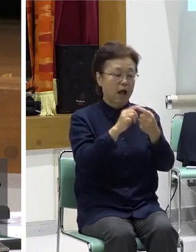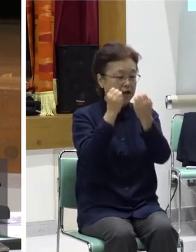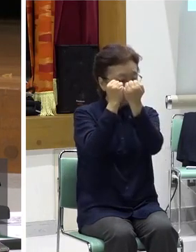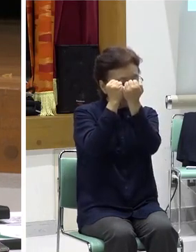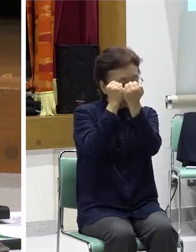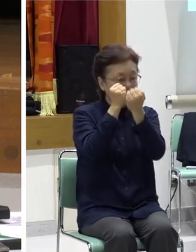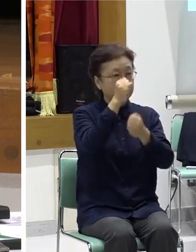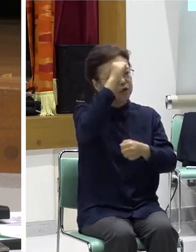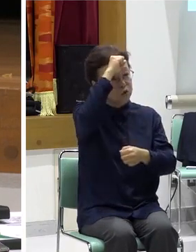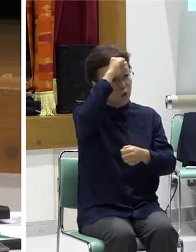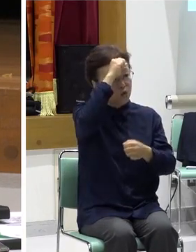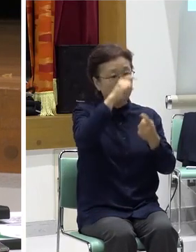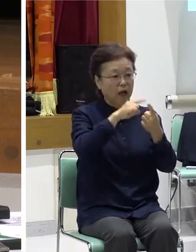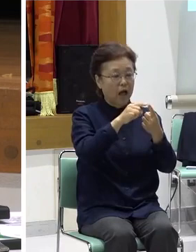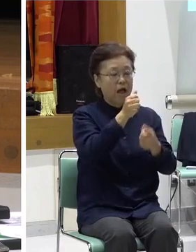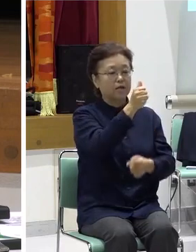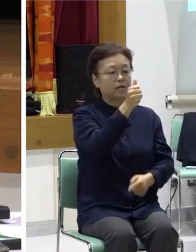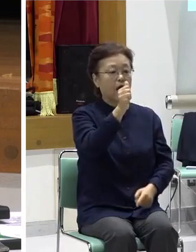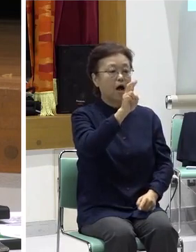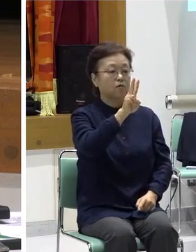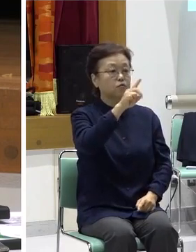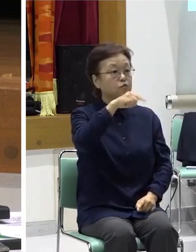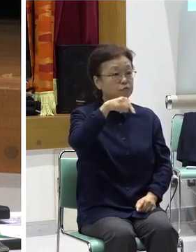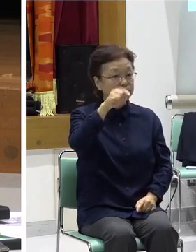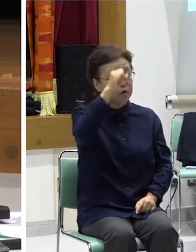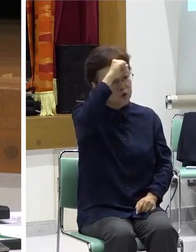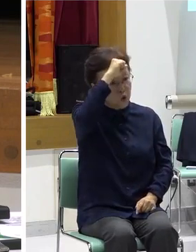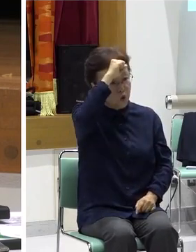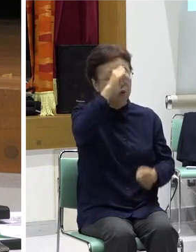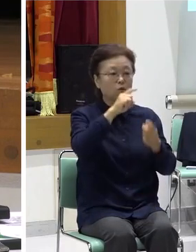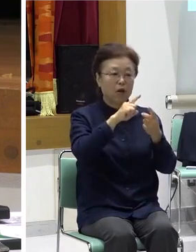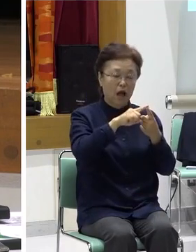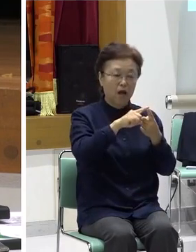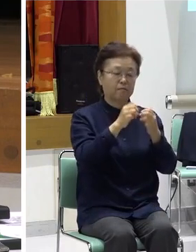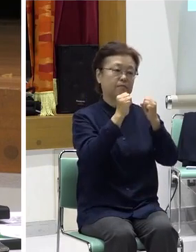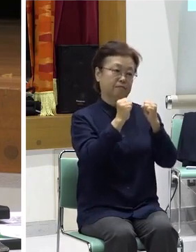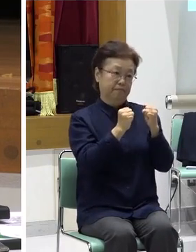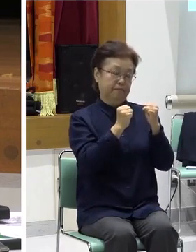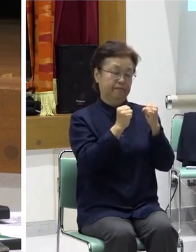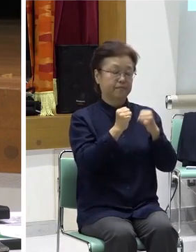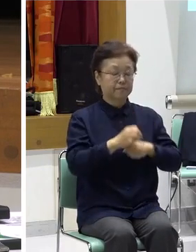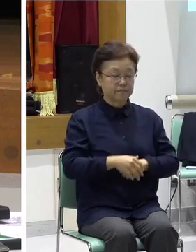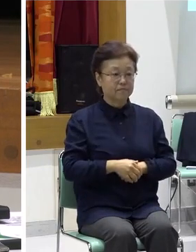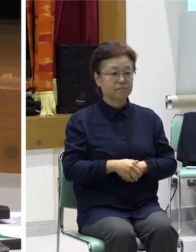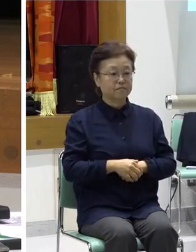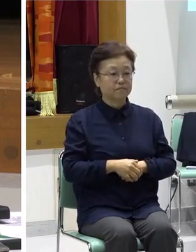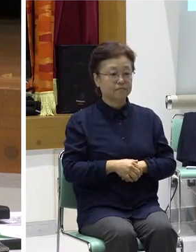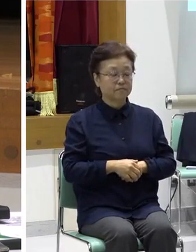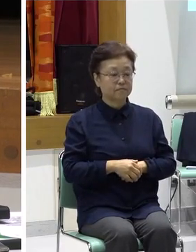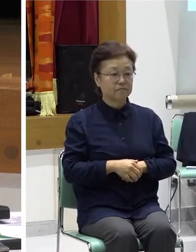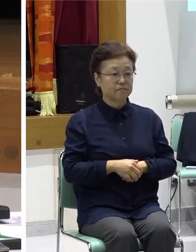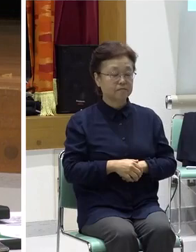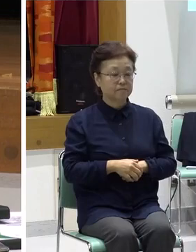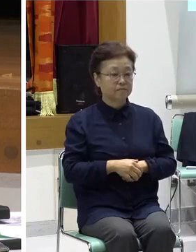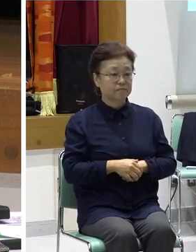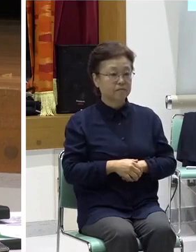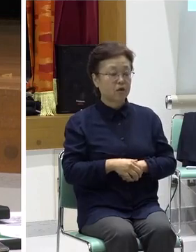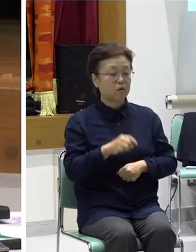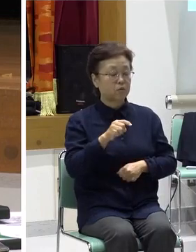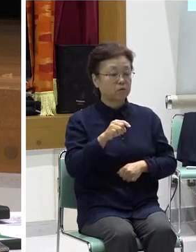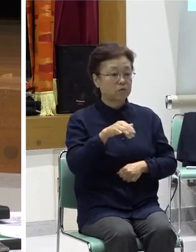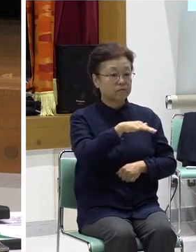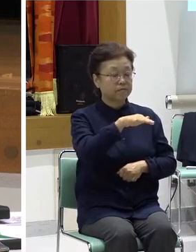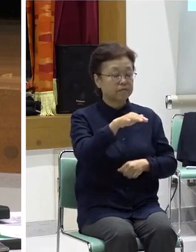の方、あとダウン症の方っていうのが、そういう方がおられます。で、そういった方